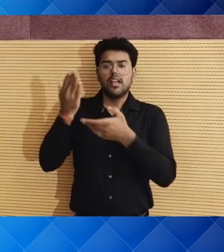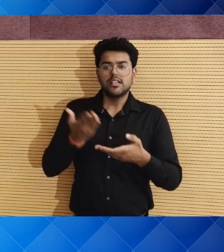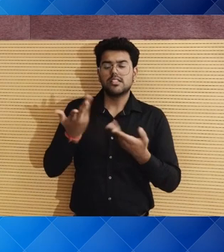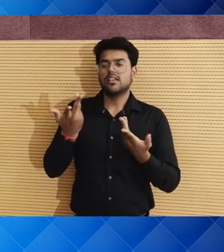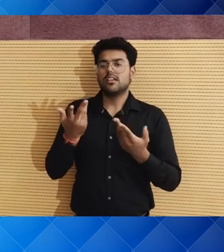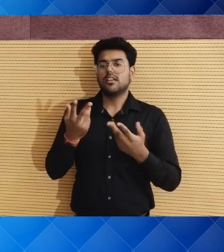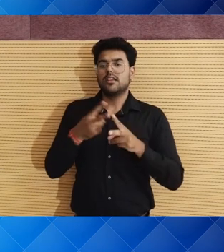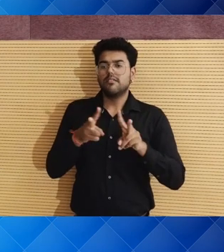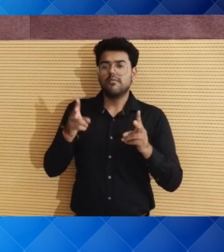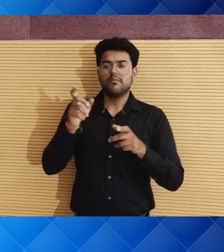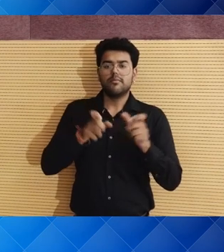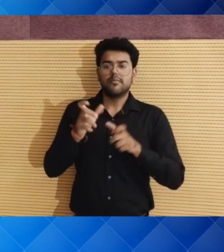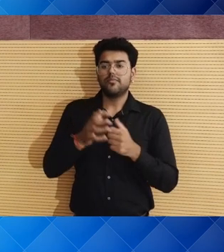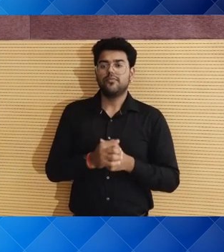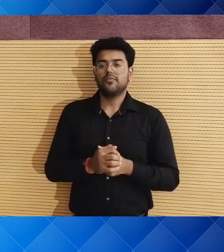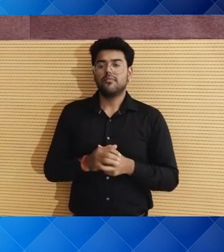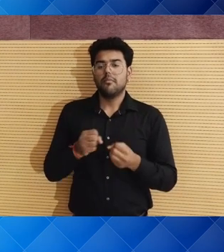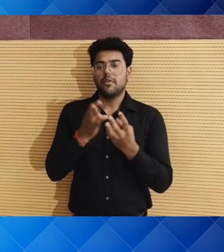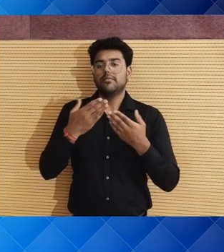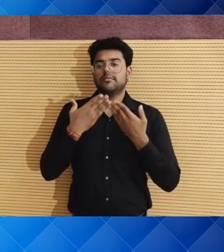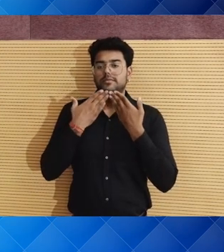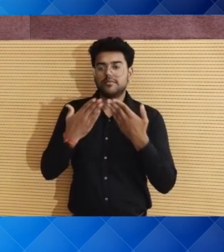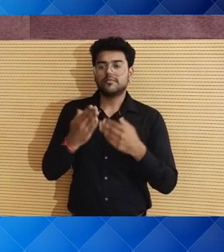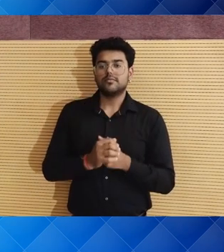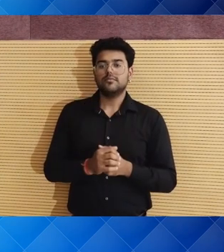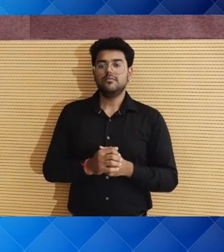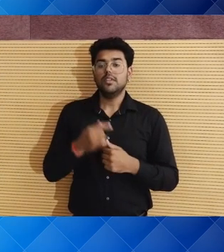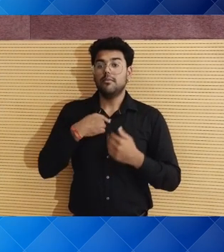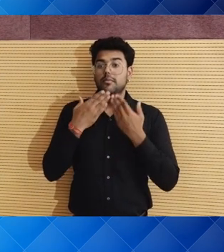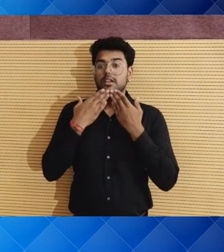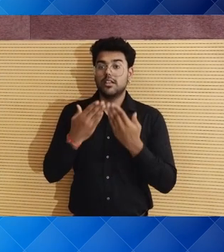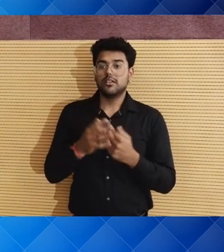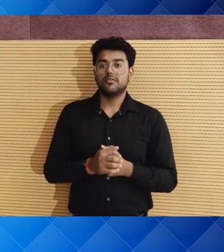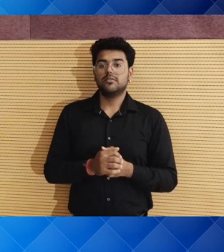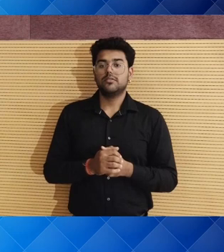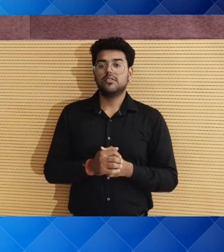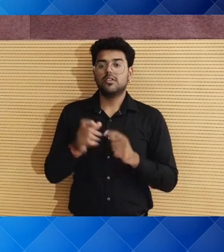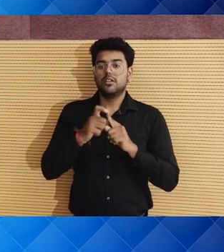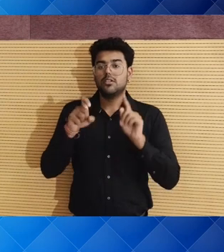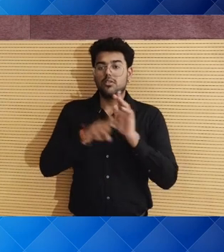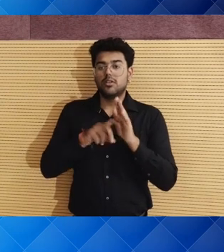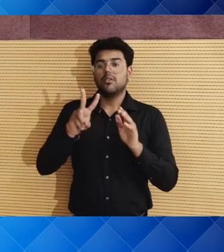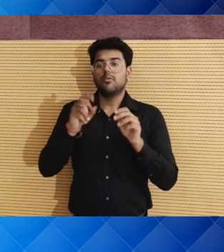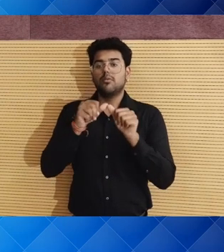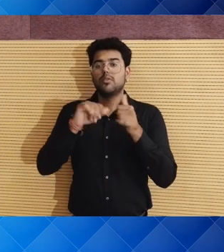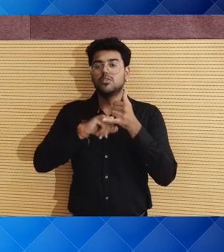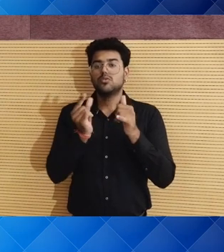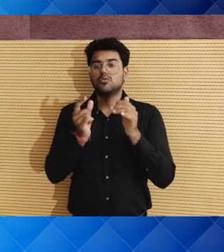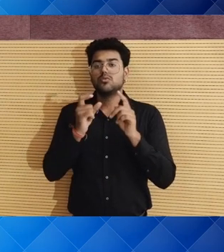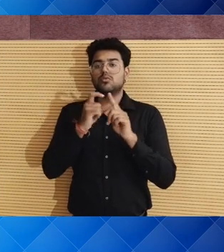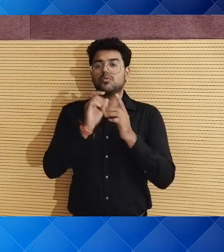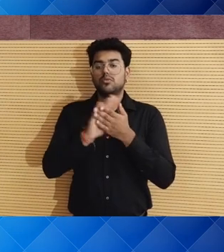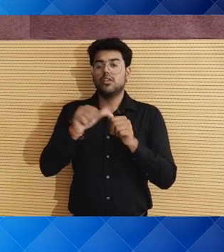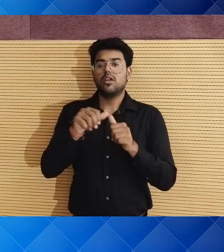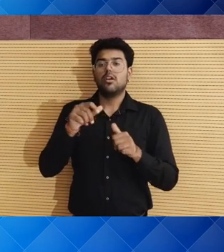हमारे सम्मानित अतिथिगण हैं, उन सबको बहुत बहुत धन्यवाद देता हूँ। मैं धन्यवाद देता हूँ डॉक्टर वसुधा गुप्ता जी को, डायरेक्टर जनरल ऑल